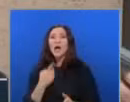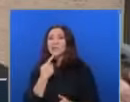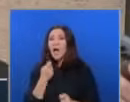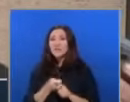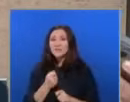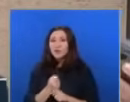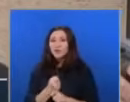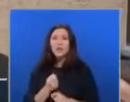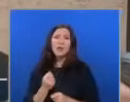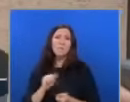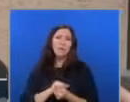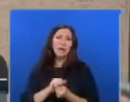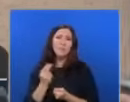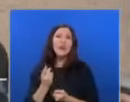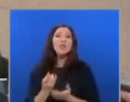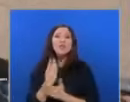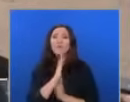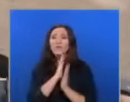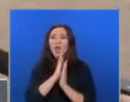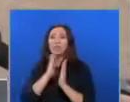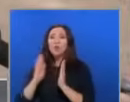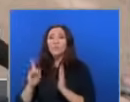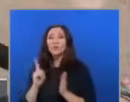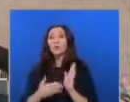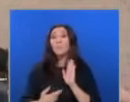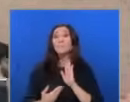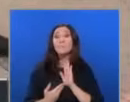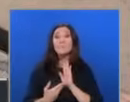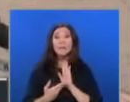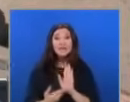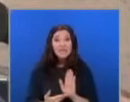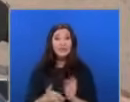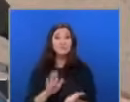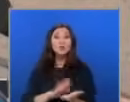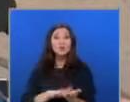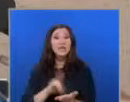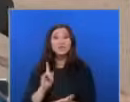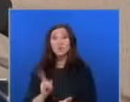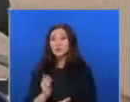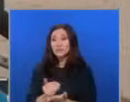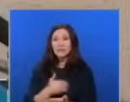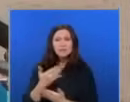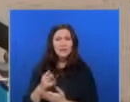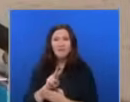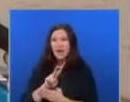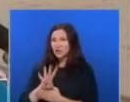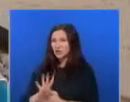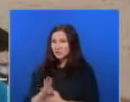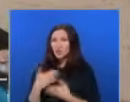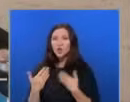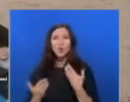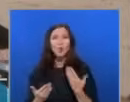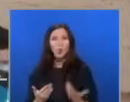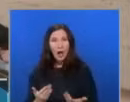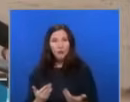на пари. И новите томове, които представихме, са доказателства, които са събрани от след 24-ти,